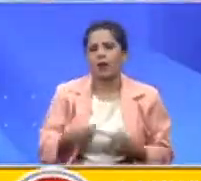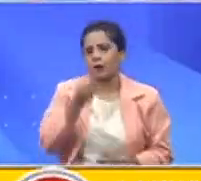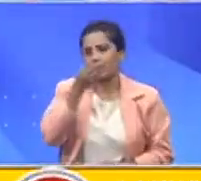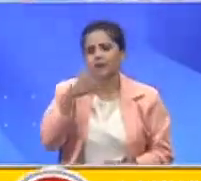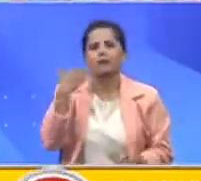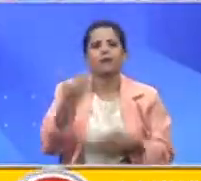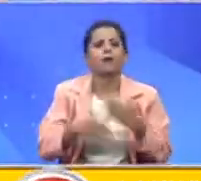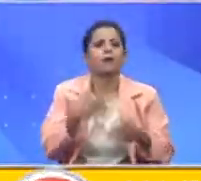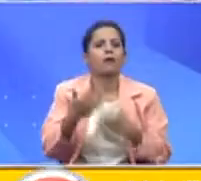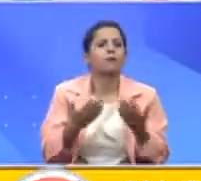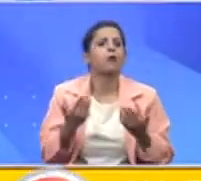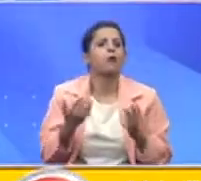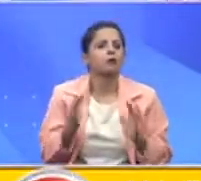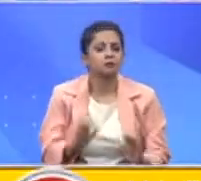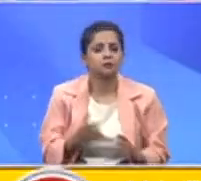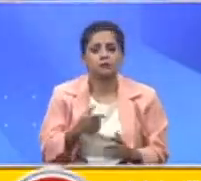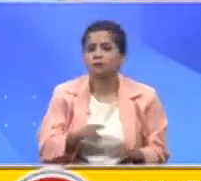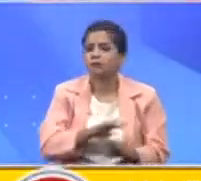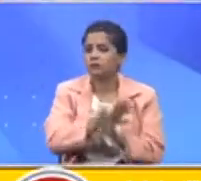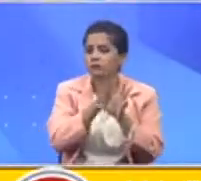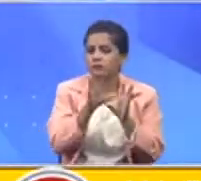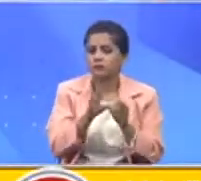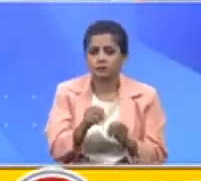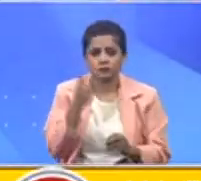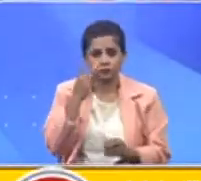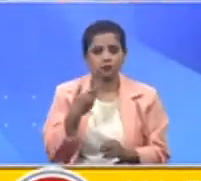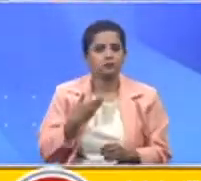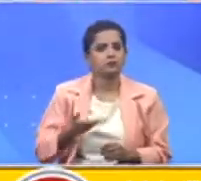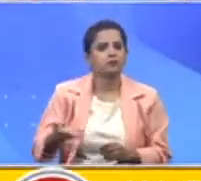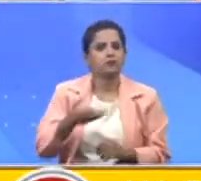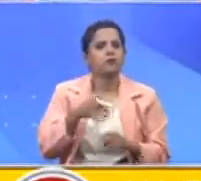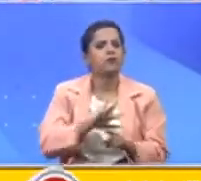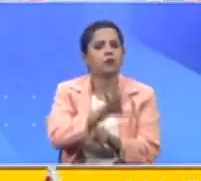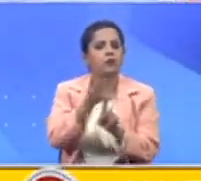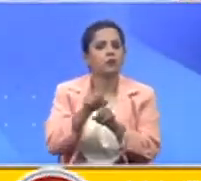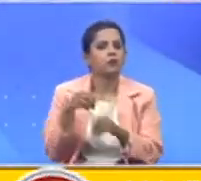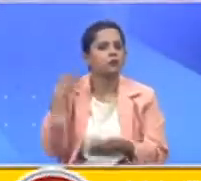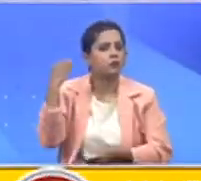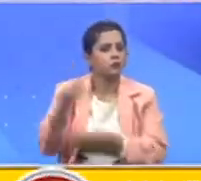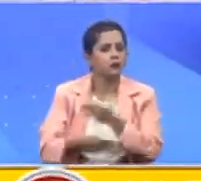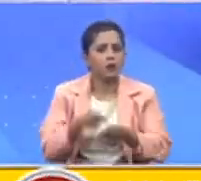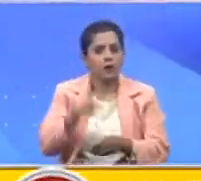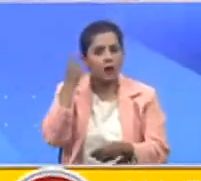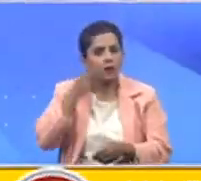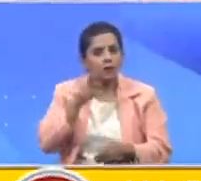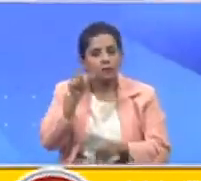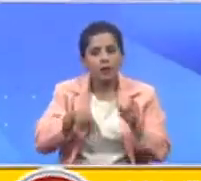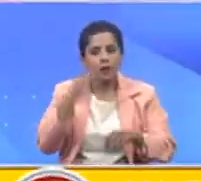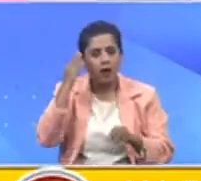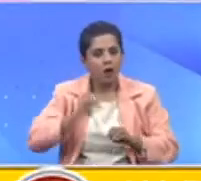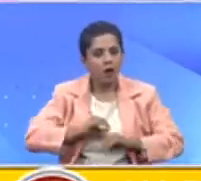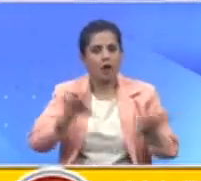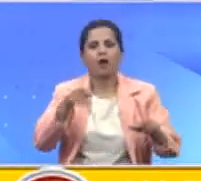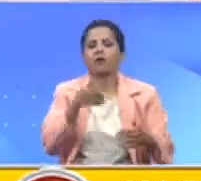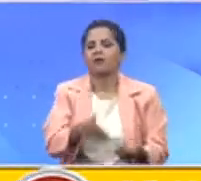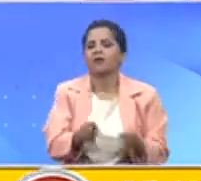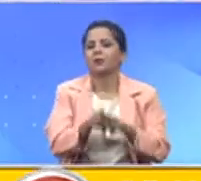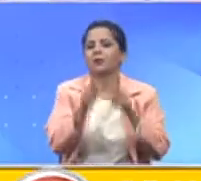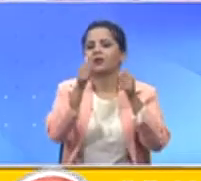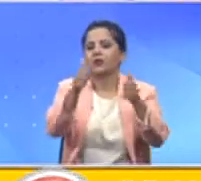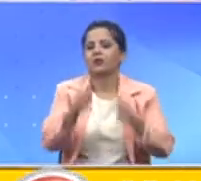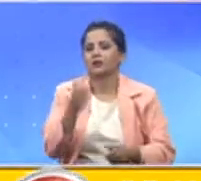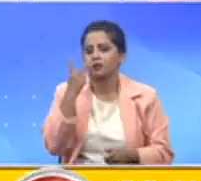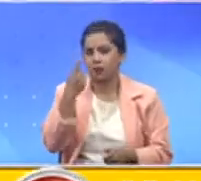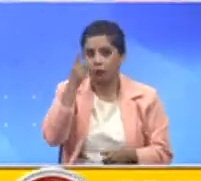रहा है ये सब हमारे सांसकृतिक जन जागरण का परणाम है इसके